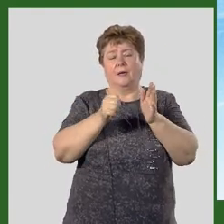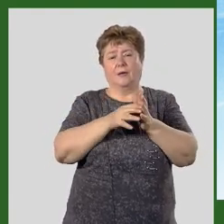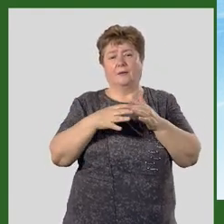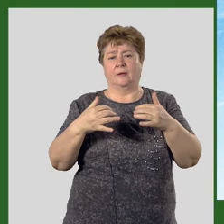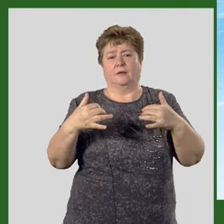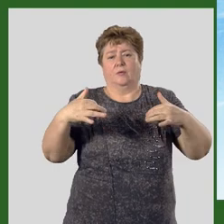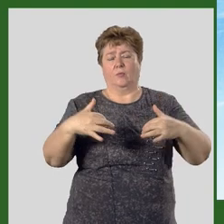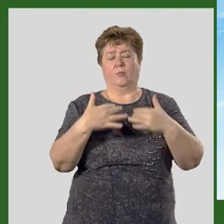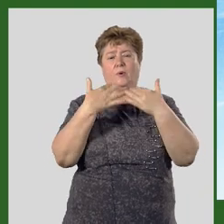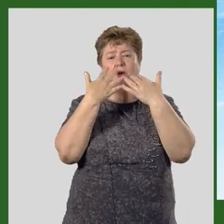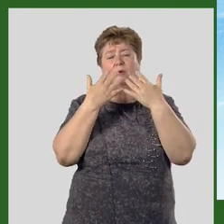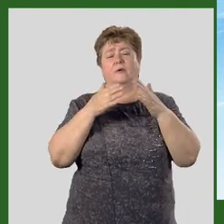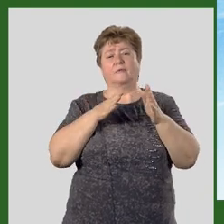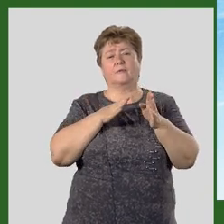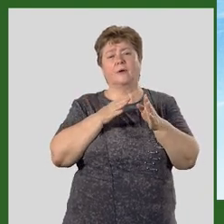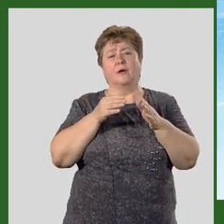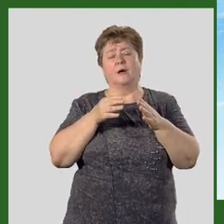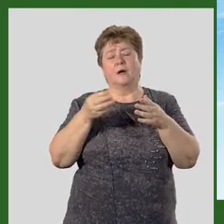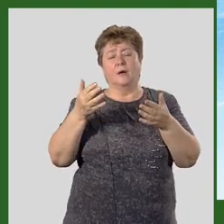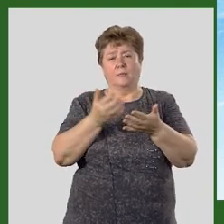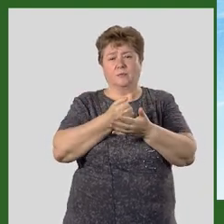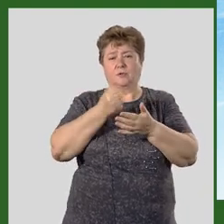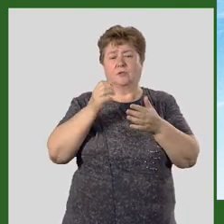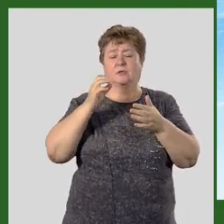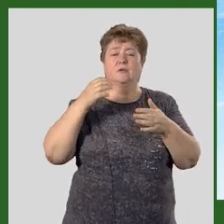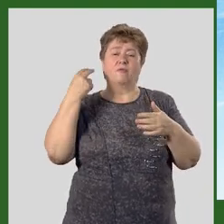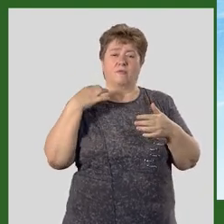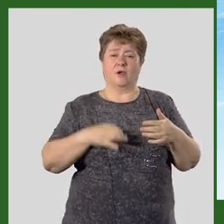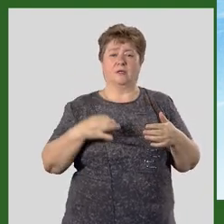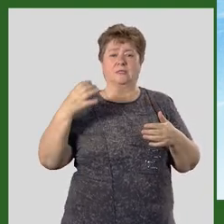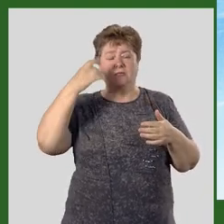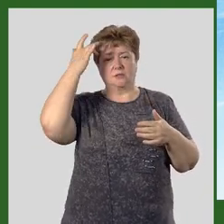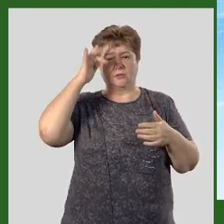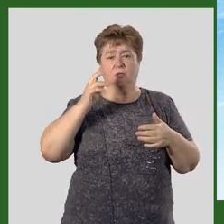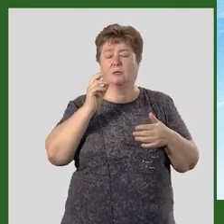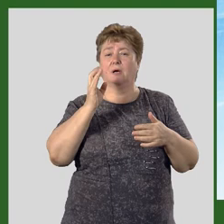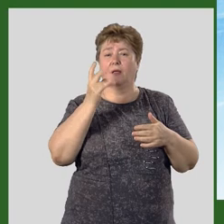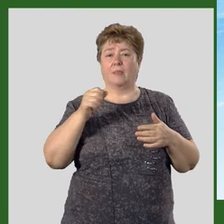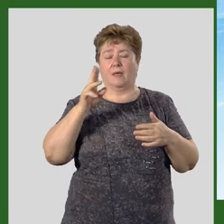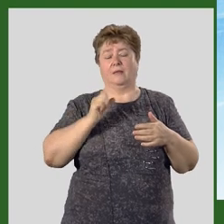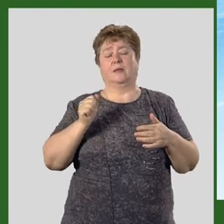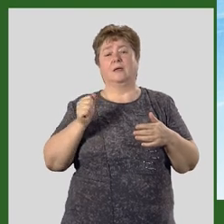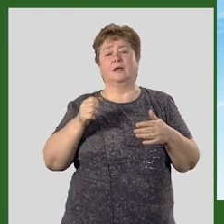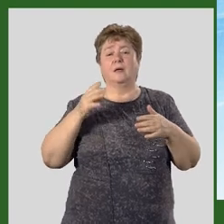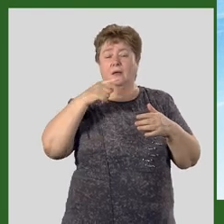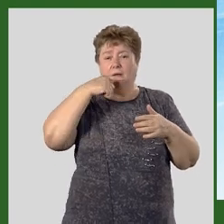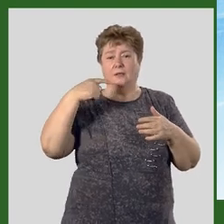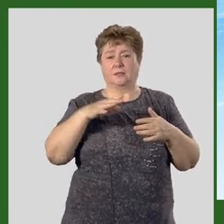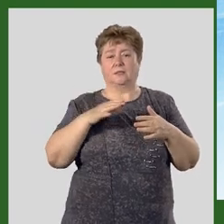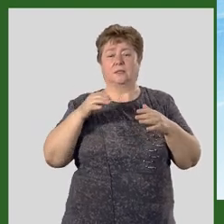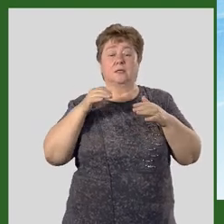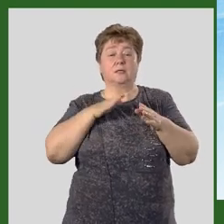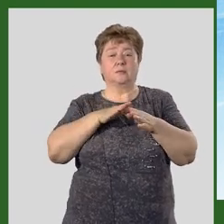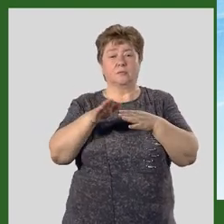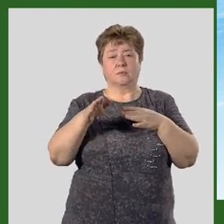Энергию прилива используют Франция, США, Канада, Россия.